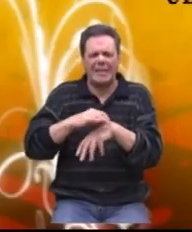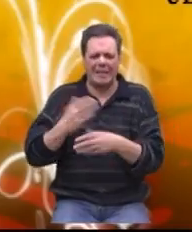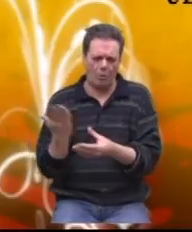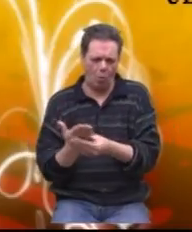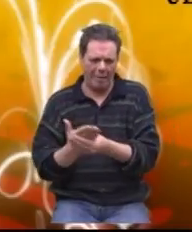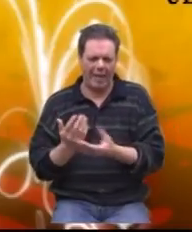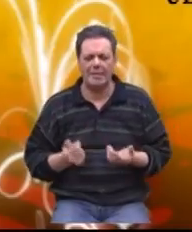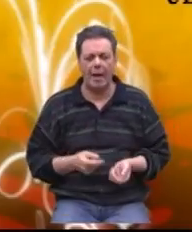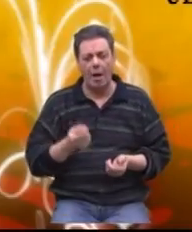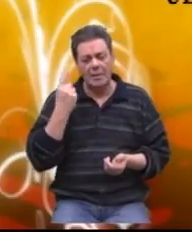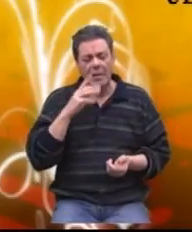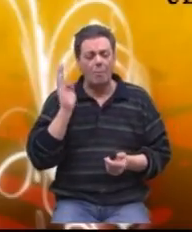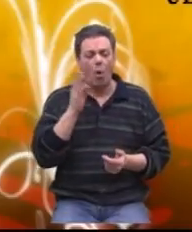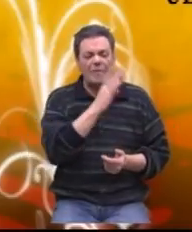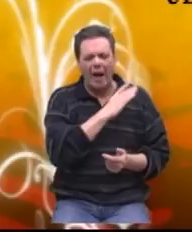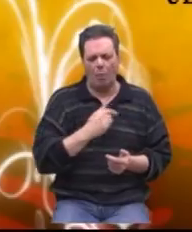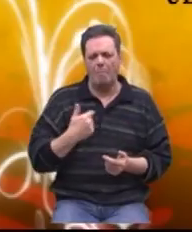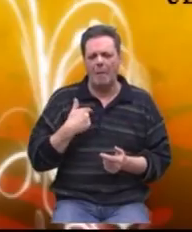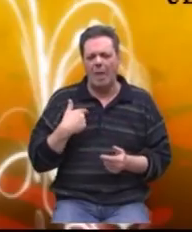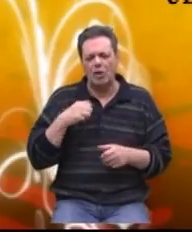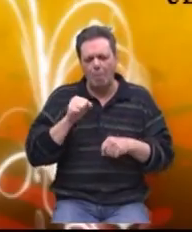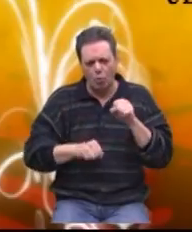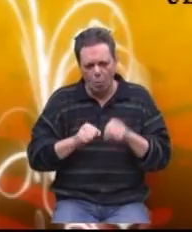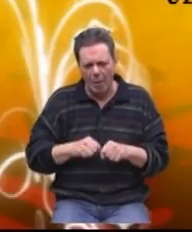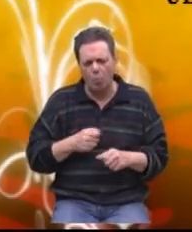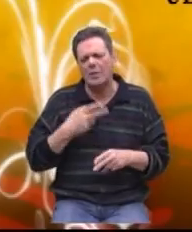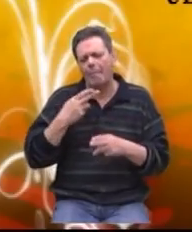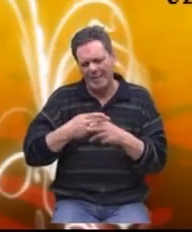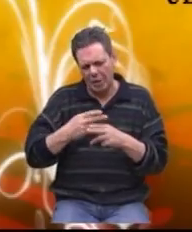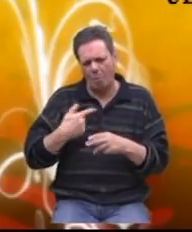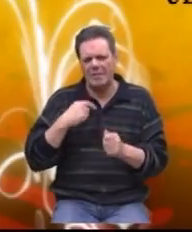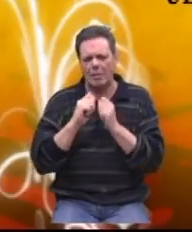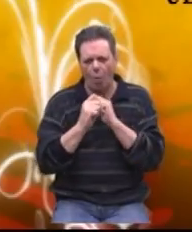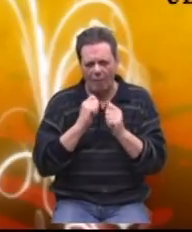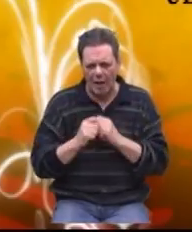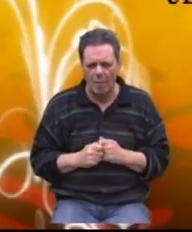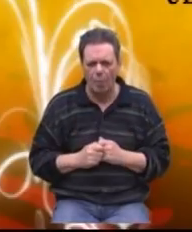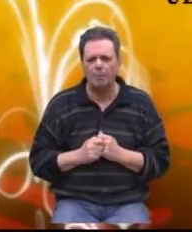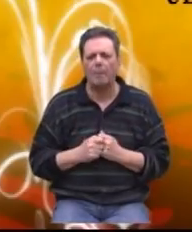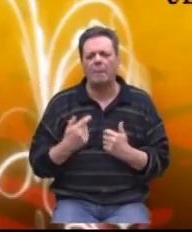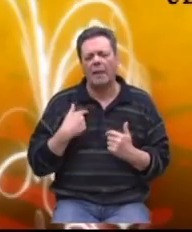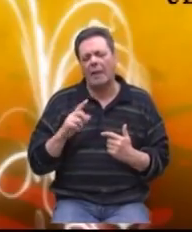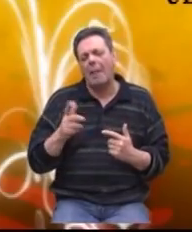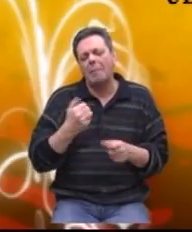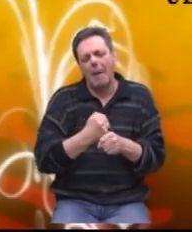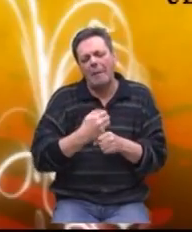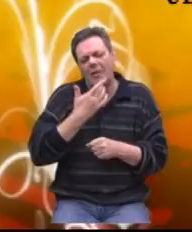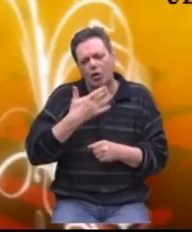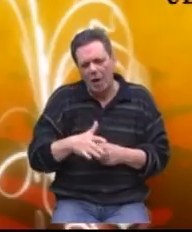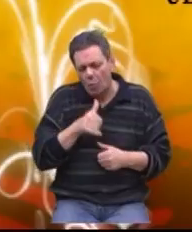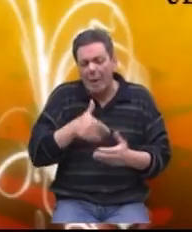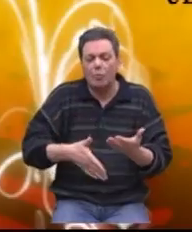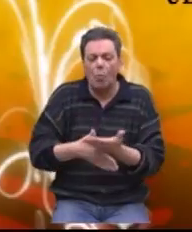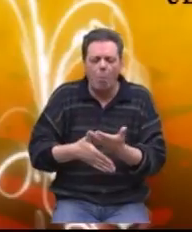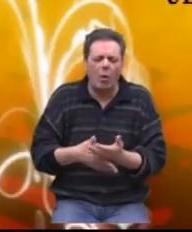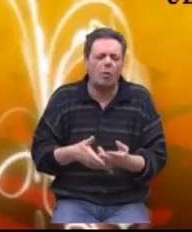I zatim o svakom konkretnom našem postupanju s pacijentom se dogovaramo, ponavljam, da mu ne bismo nanijeli štetu i da bismo mu pomogli u